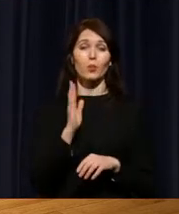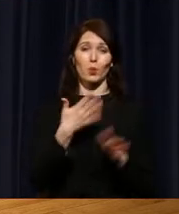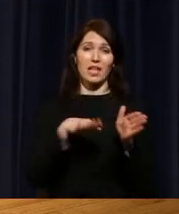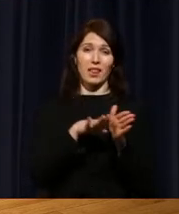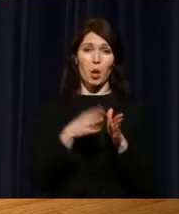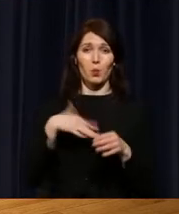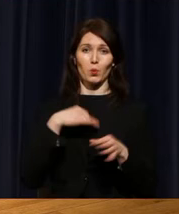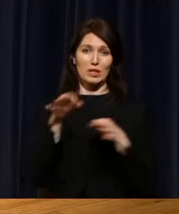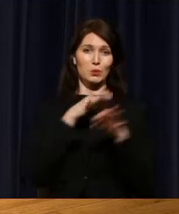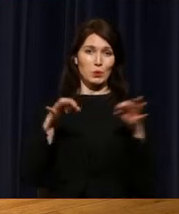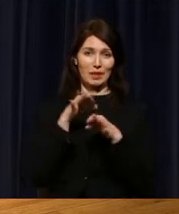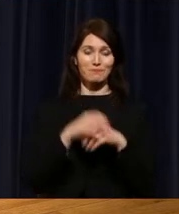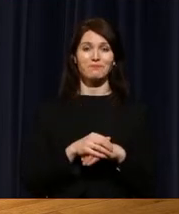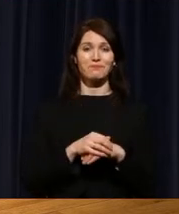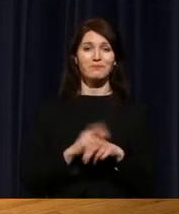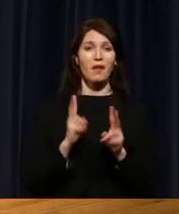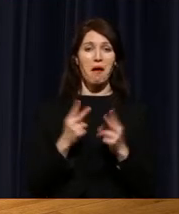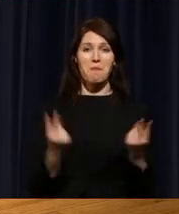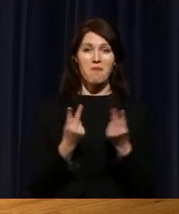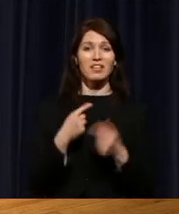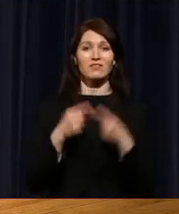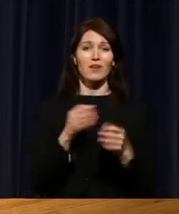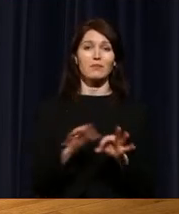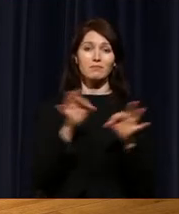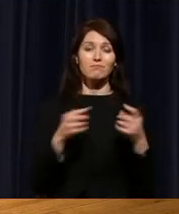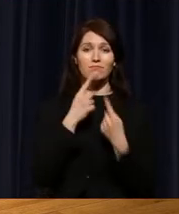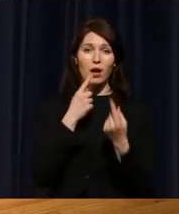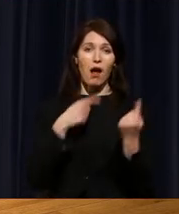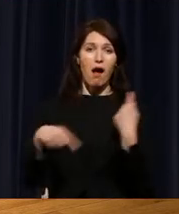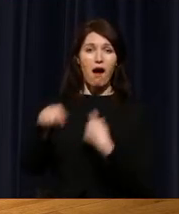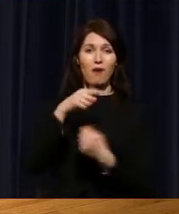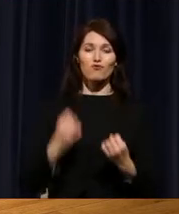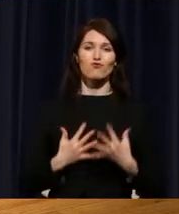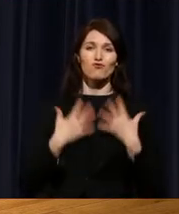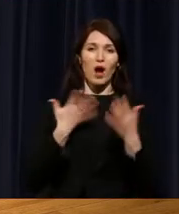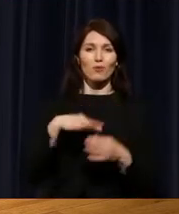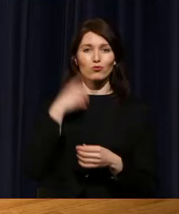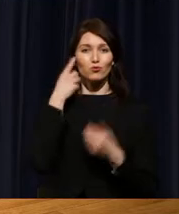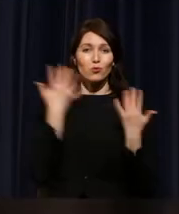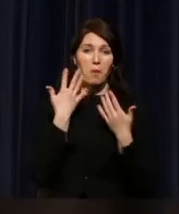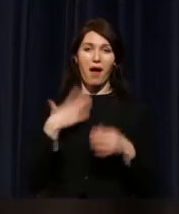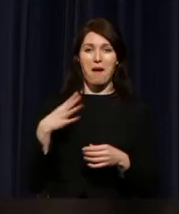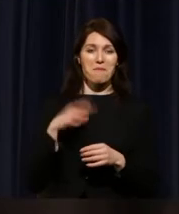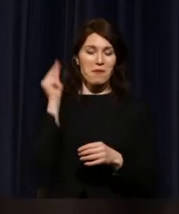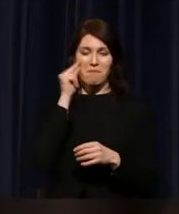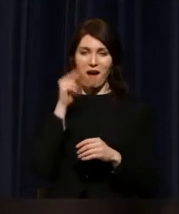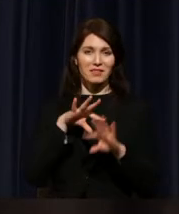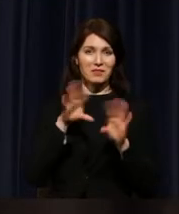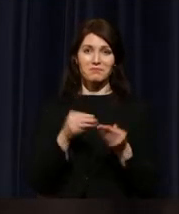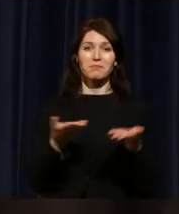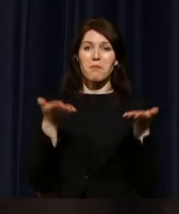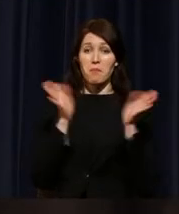mūsu diskusijas. Nu, un kā parasti vienmēr sākumā aiziem caur tādam aplim, iedvesmojot mūs domāt, kāpēc mācīties un kļūt